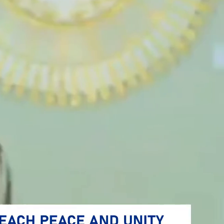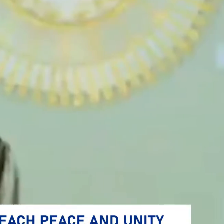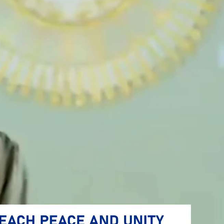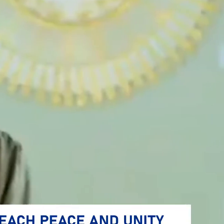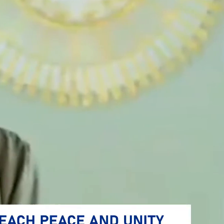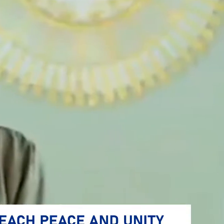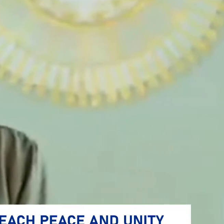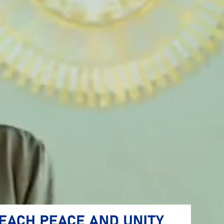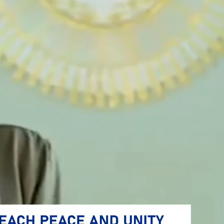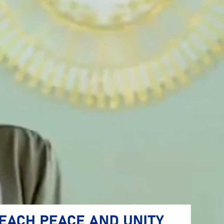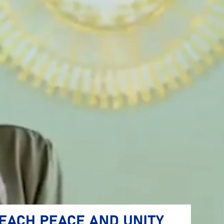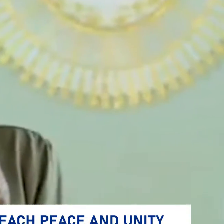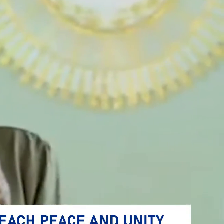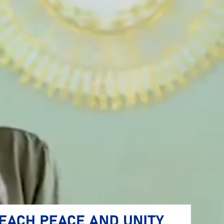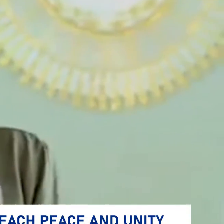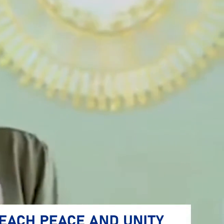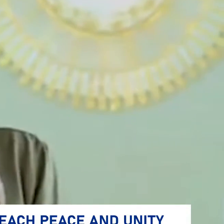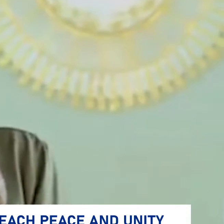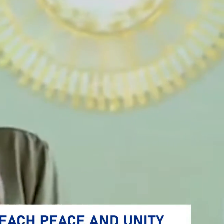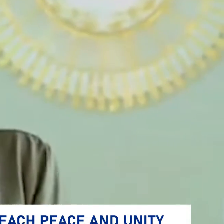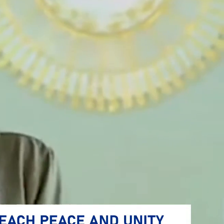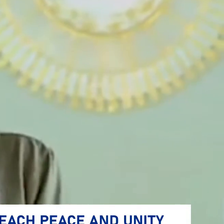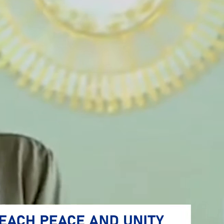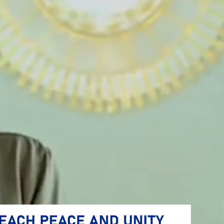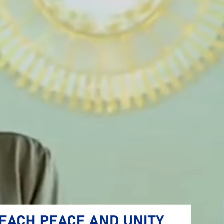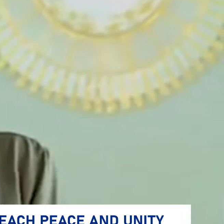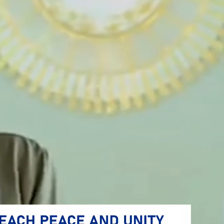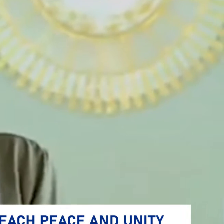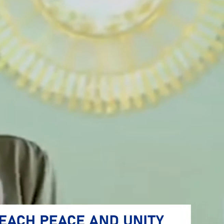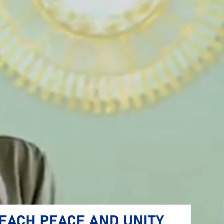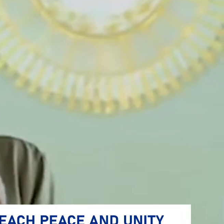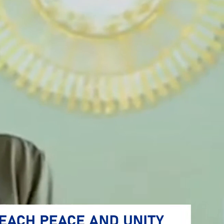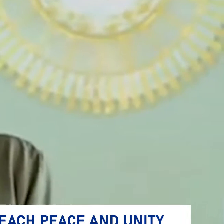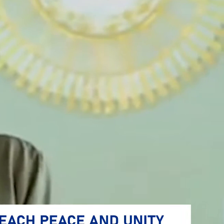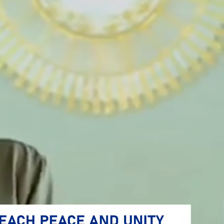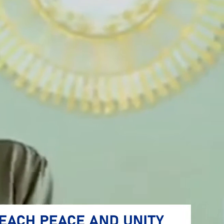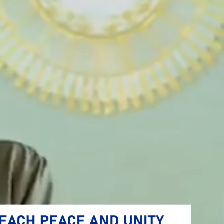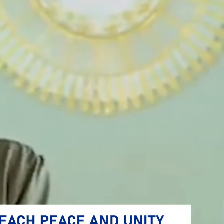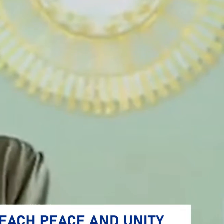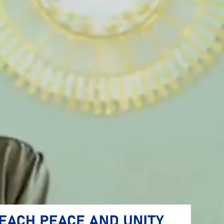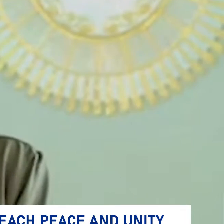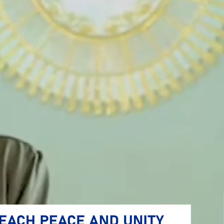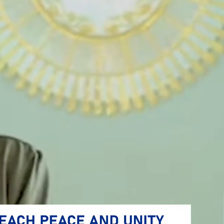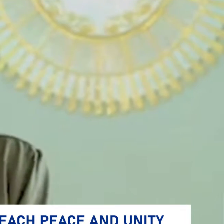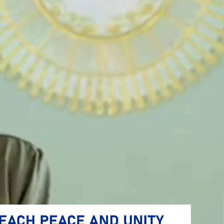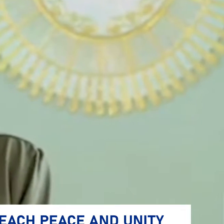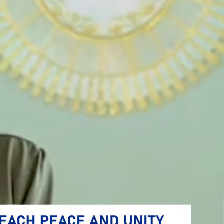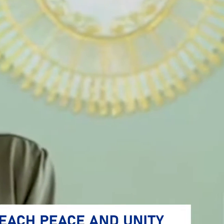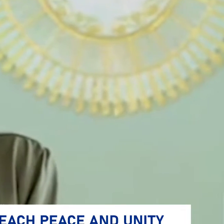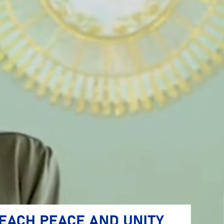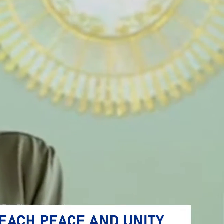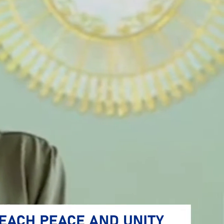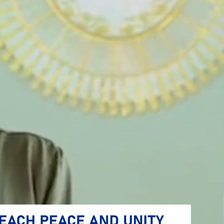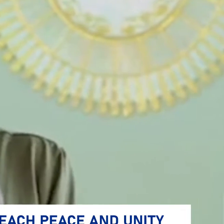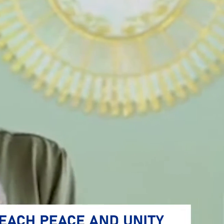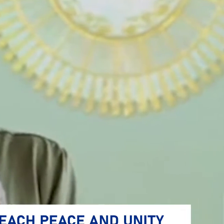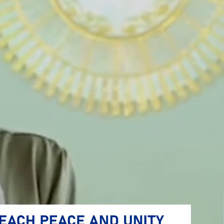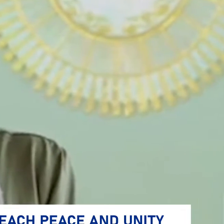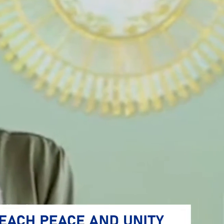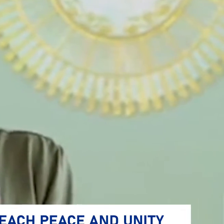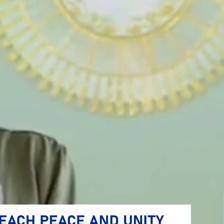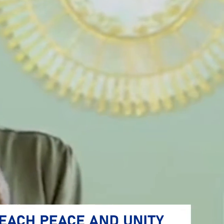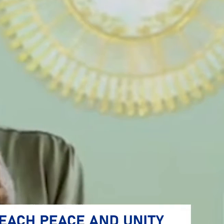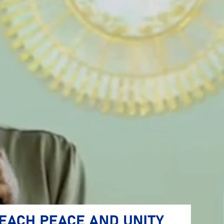Nchi yetu imekuwa na changamoto, na Father amesema tuombee amani, kwa sababu